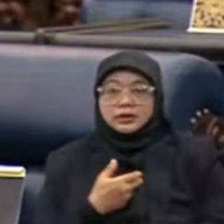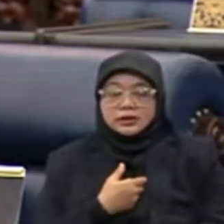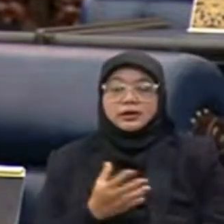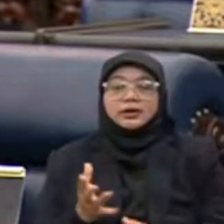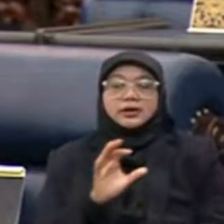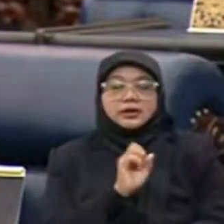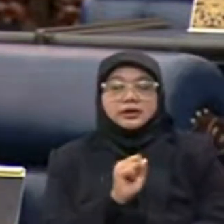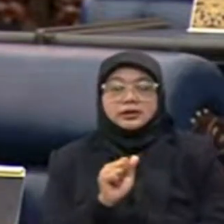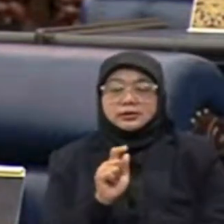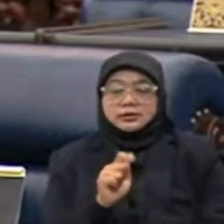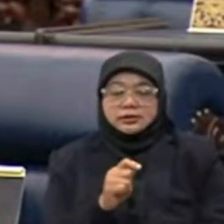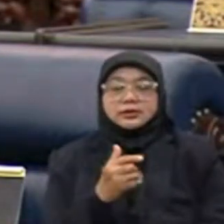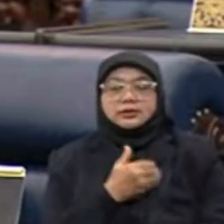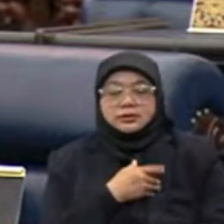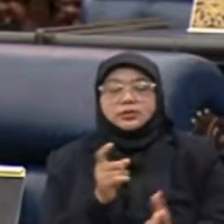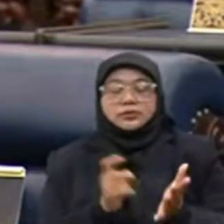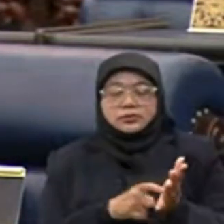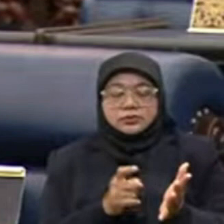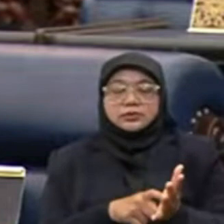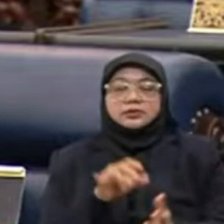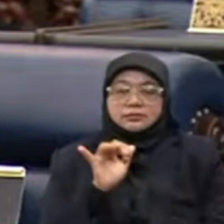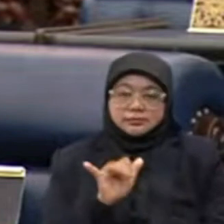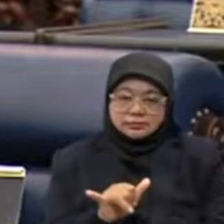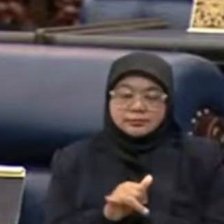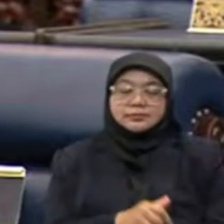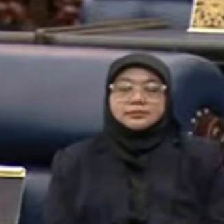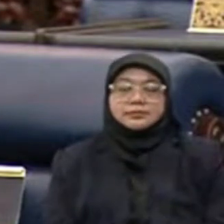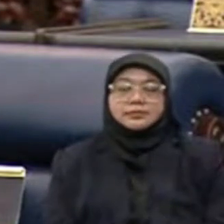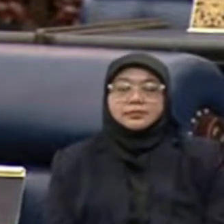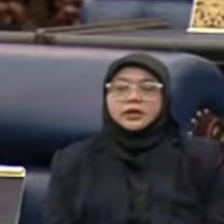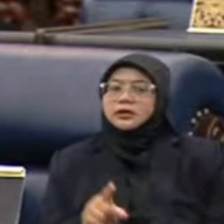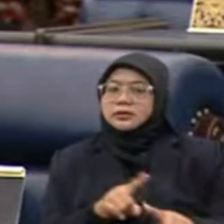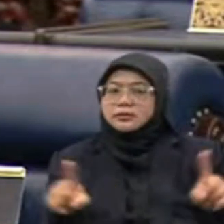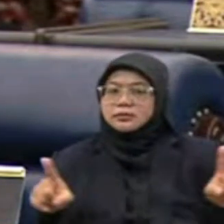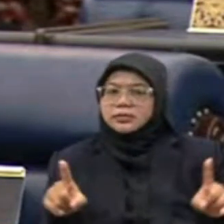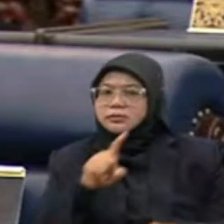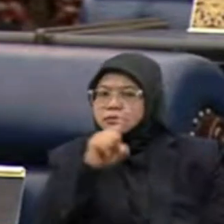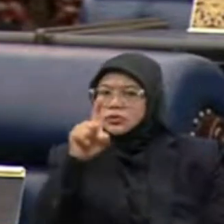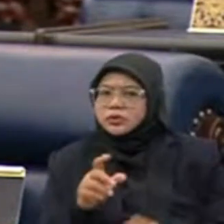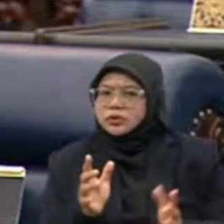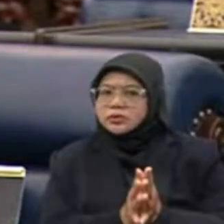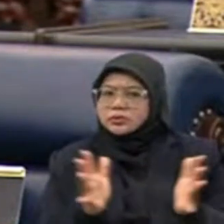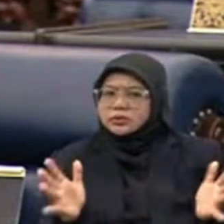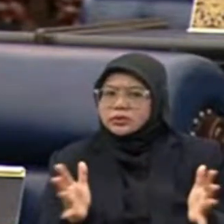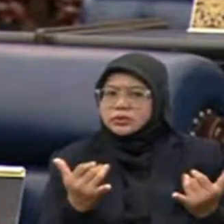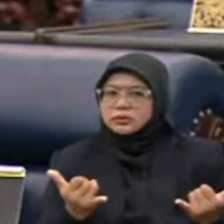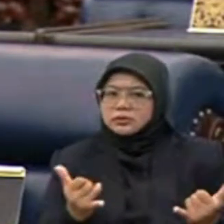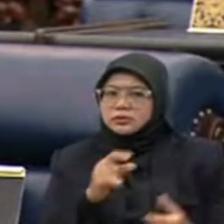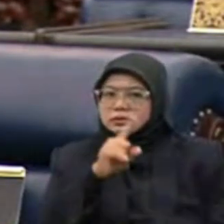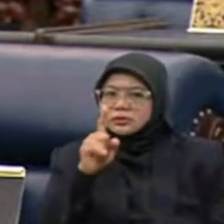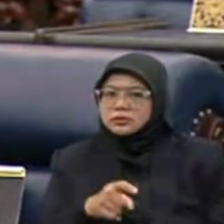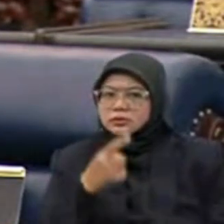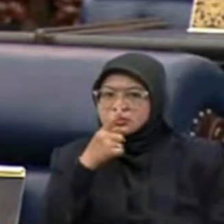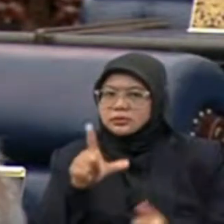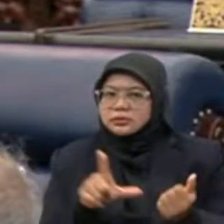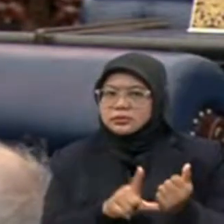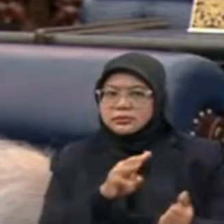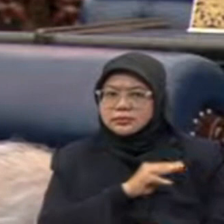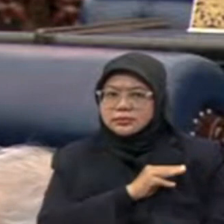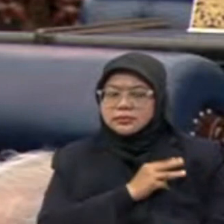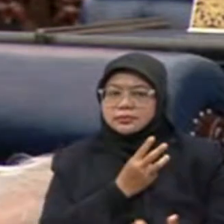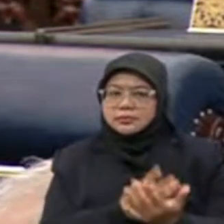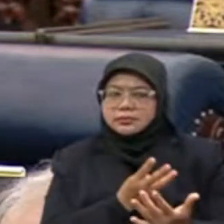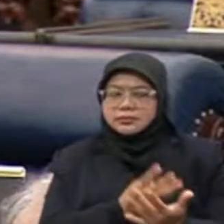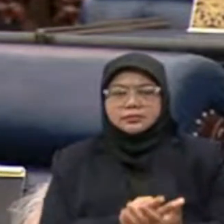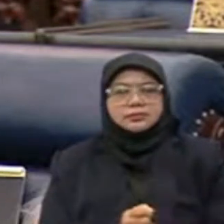untuk yang kita hutang yang di hutang oleh oleh tapi persoalan-persoalan yang saya ingin tanya kepada jemaah Menteri Keuangan